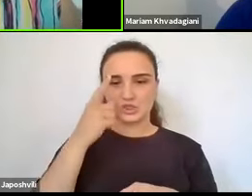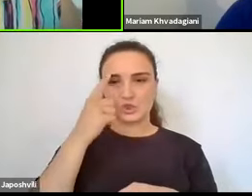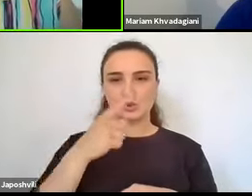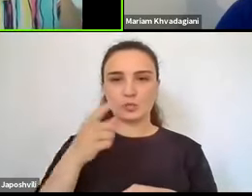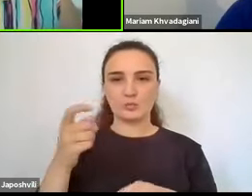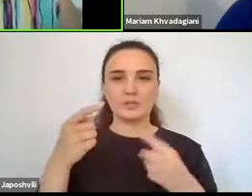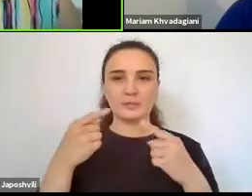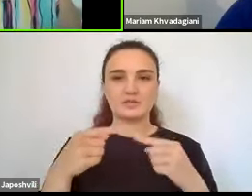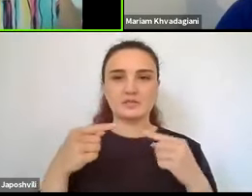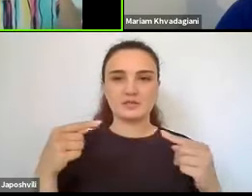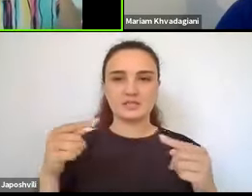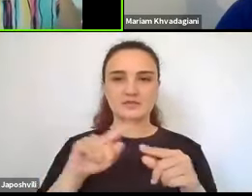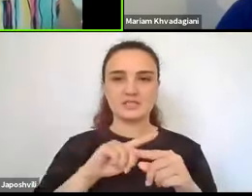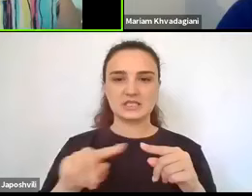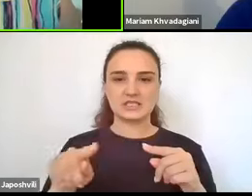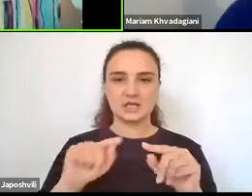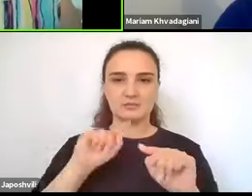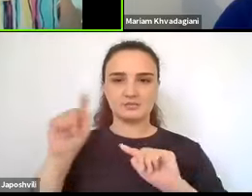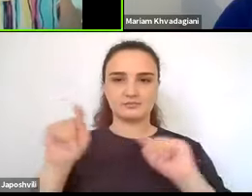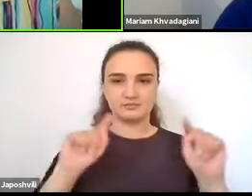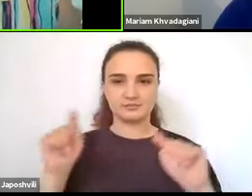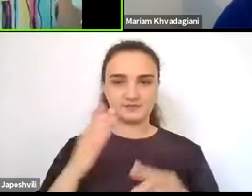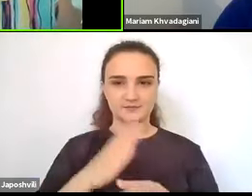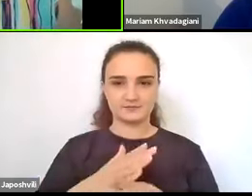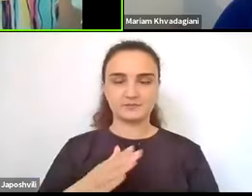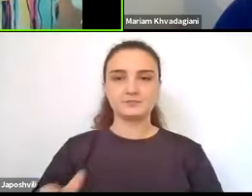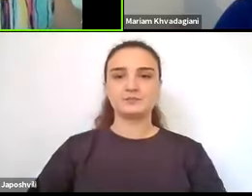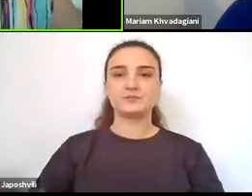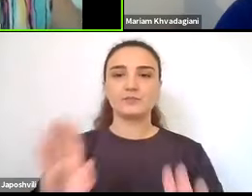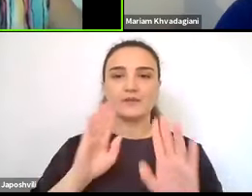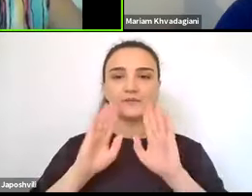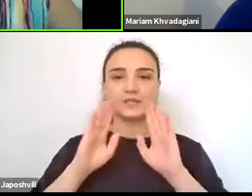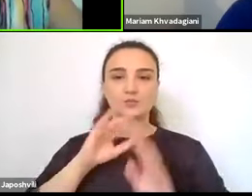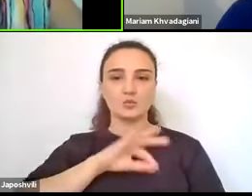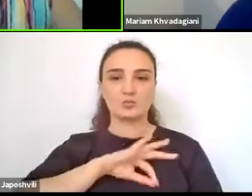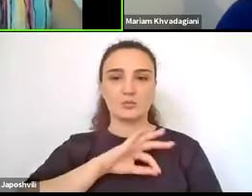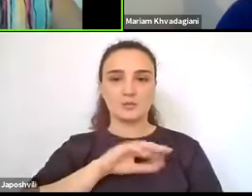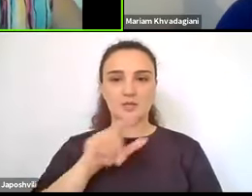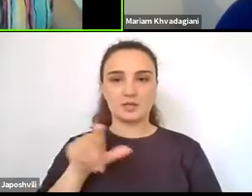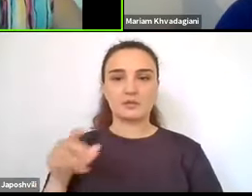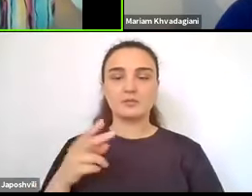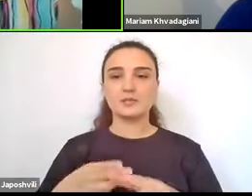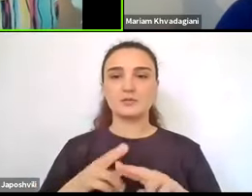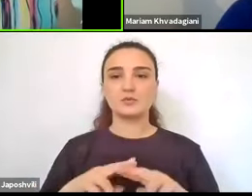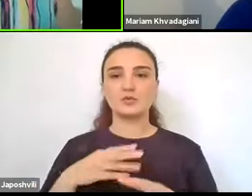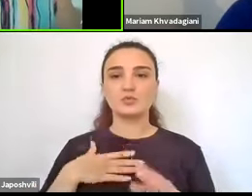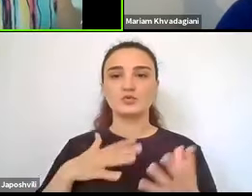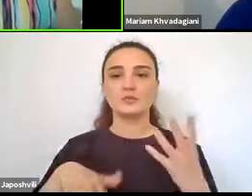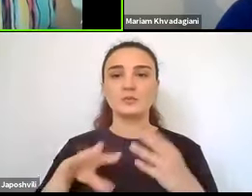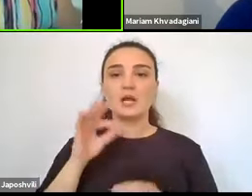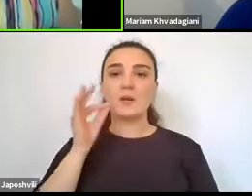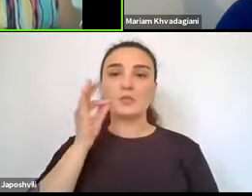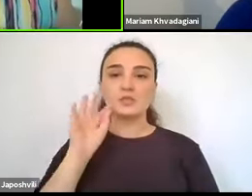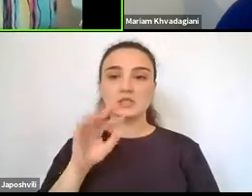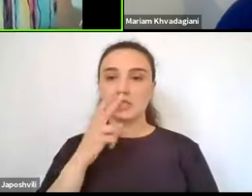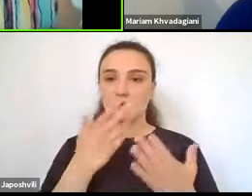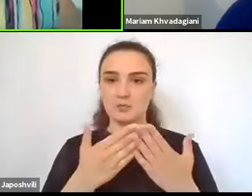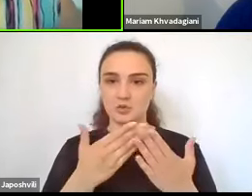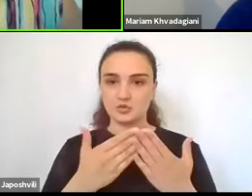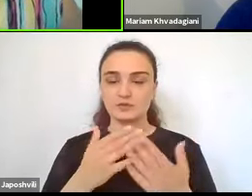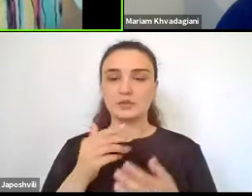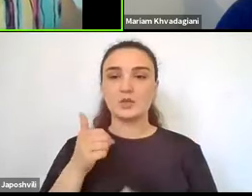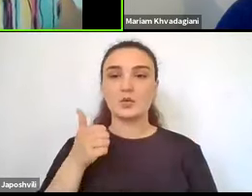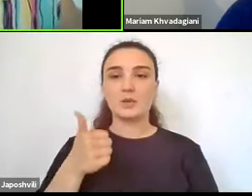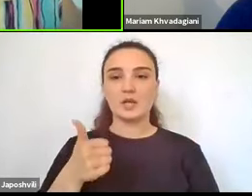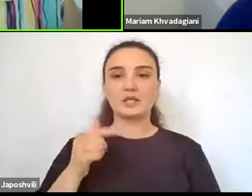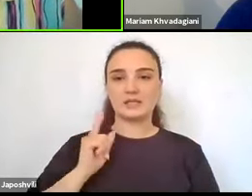სხვადასხვა სისტრაფით მოგდის ხოლმე Facebook მომხმარებლებს, ამიტომ ჩვენმა გამოცდილება აჩვენა, რომ კარგია 1-2 წუთი